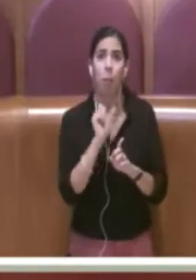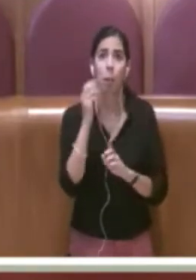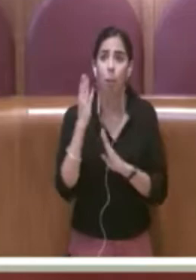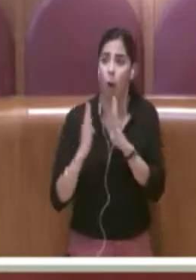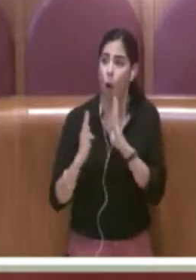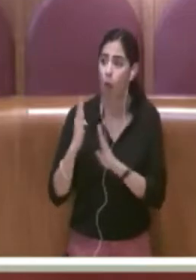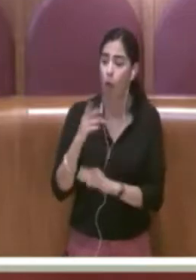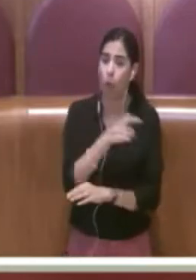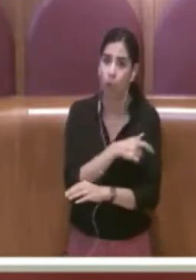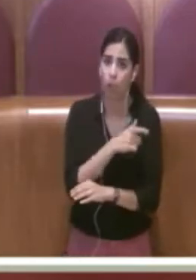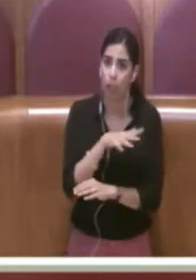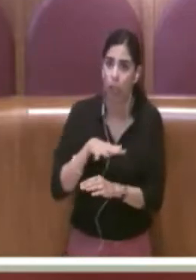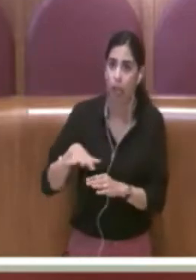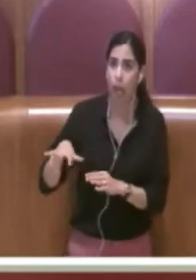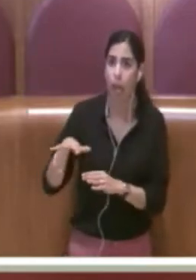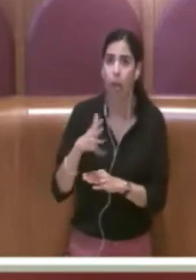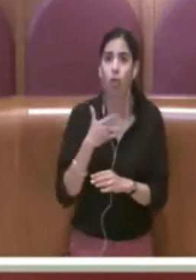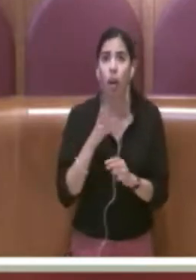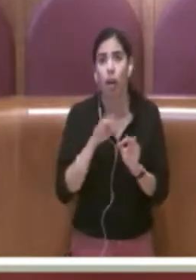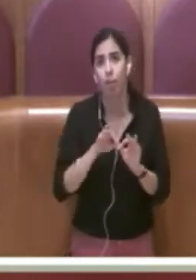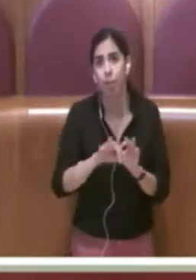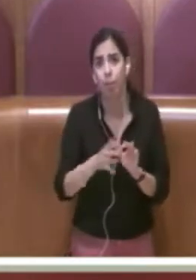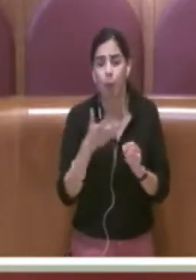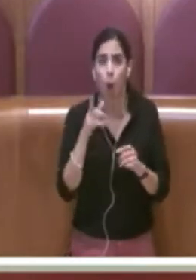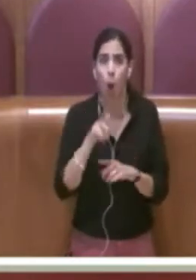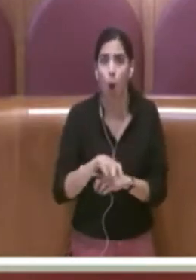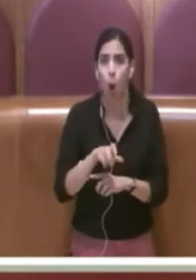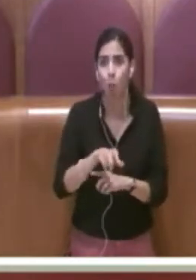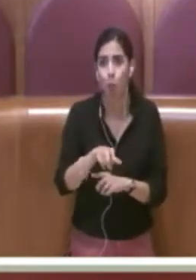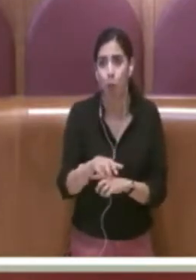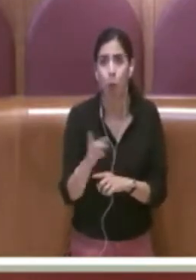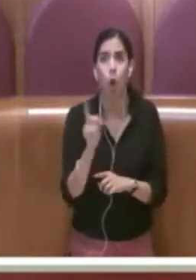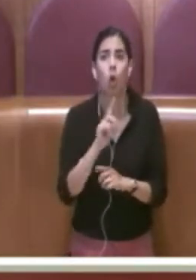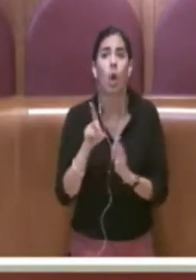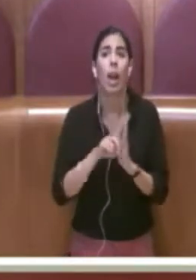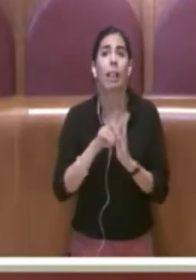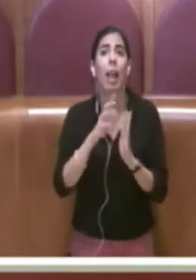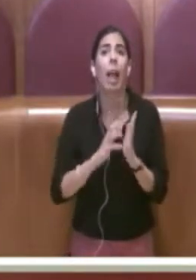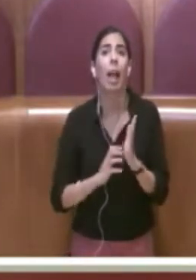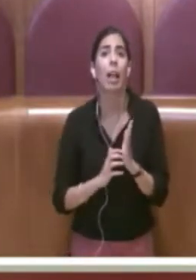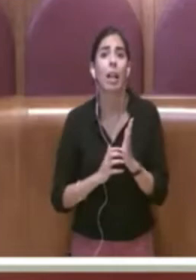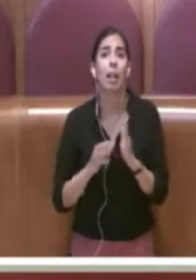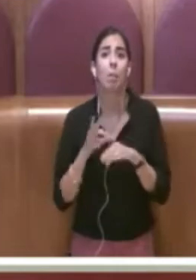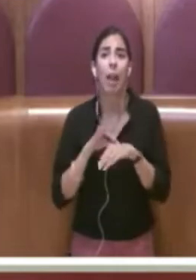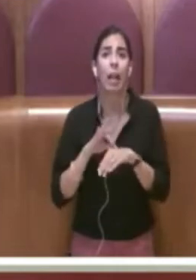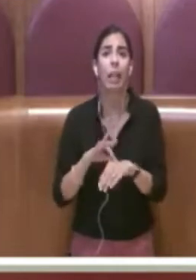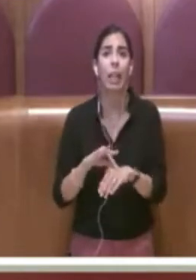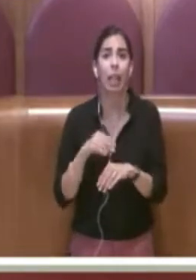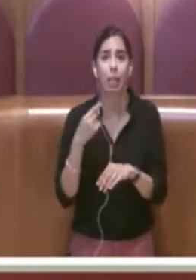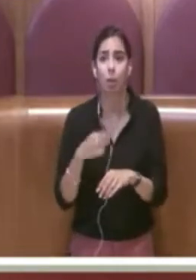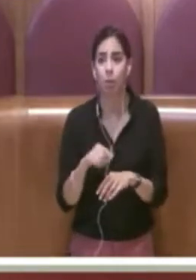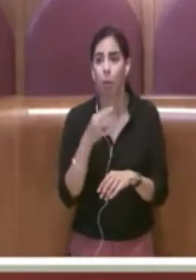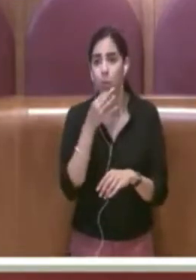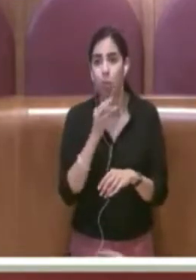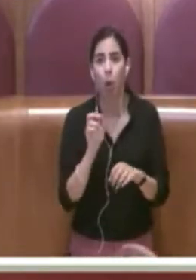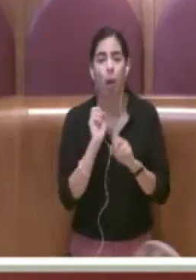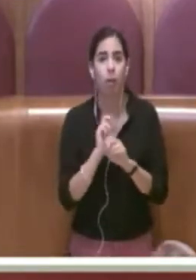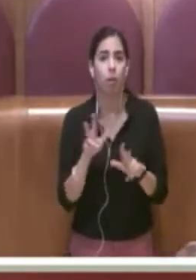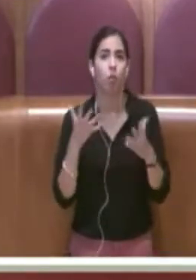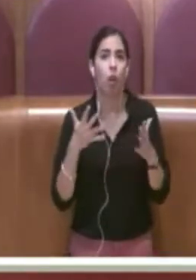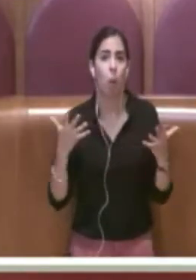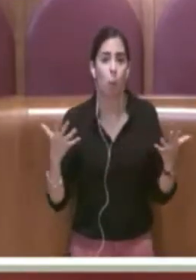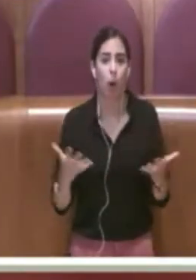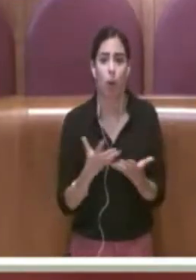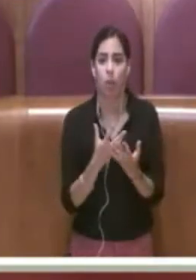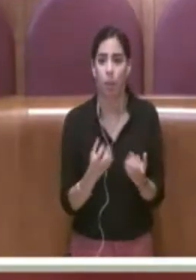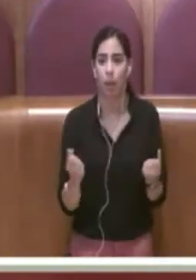i passaggi obbligati, quindi non è la delibera di indirizzo che detta un qualcosa, sono percorsi che